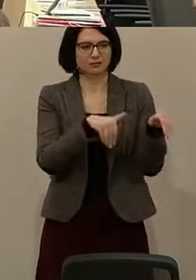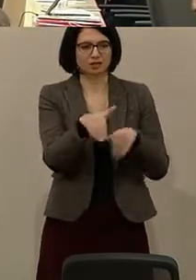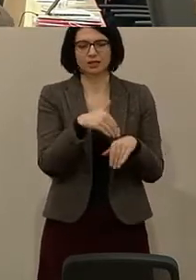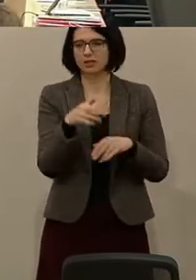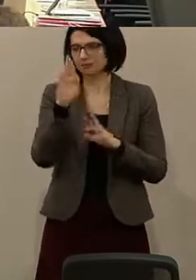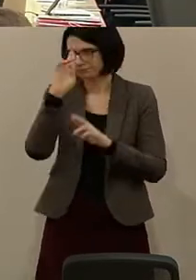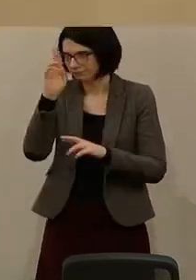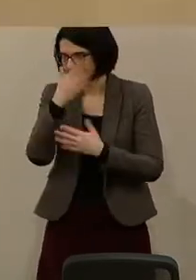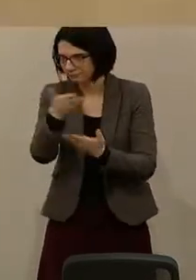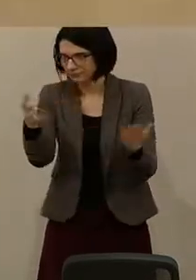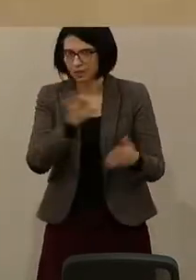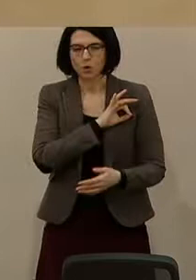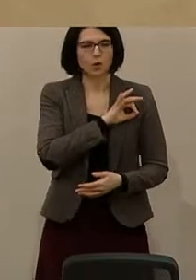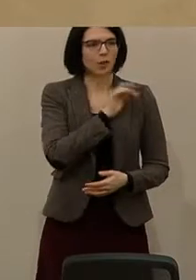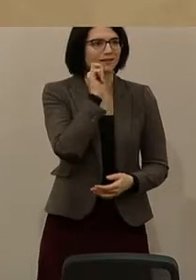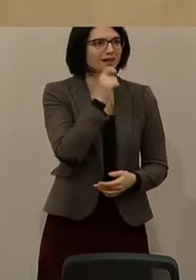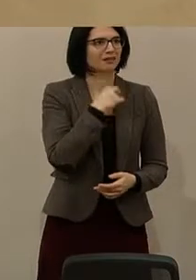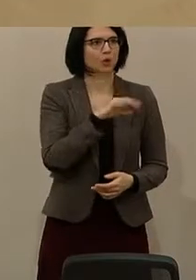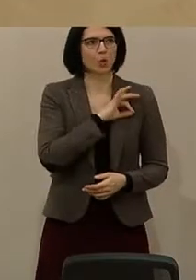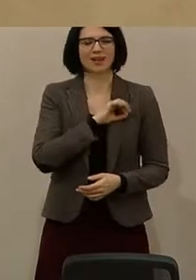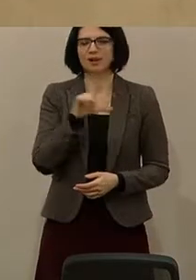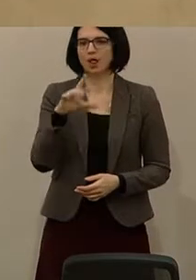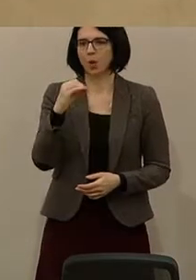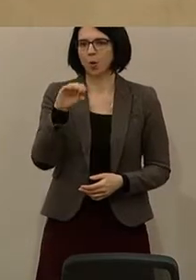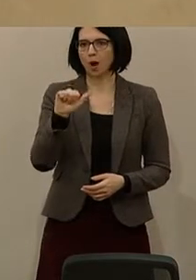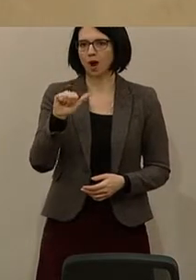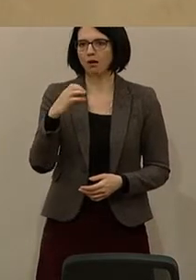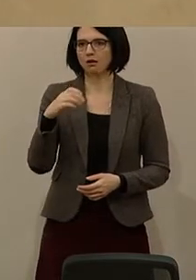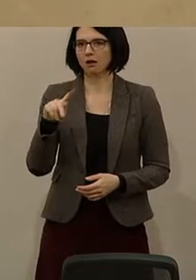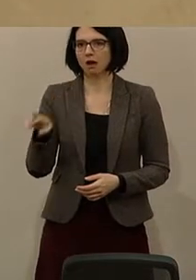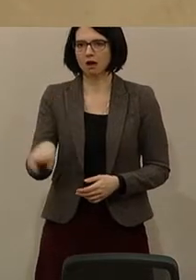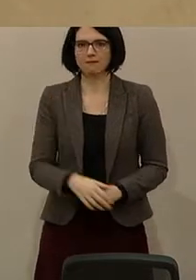geschätzte Kolleginnen und Kollegen, Kollege Loacker.